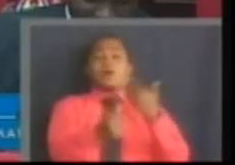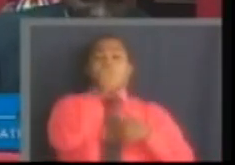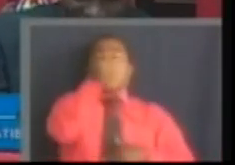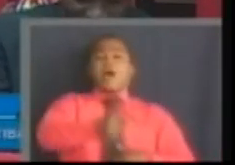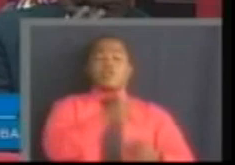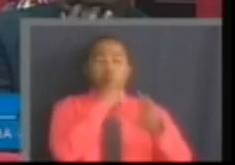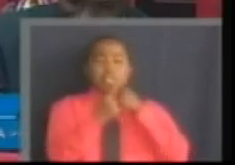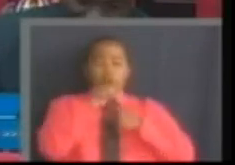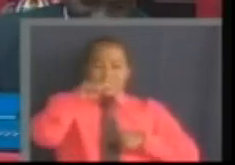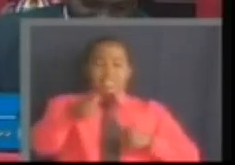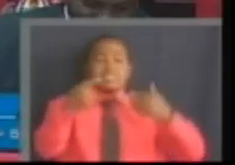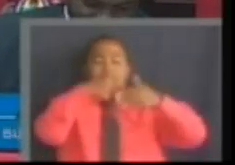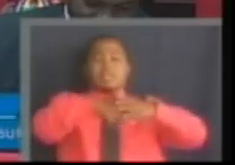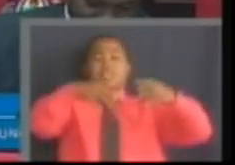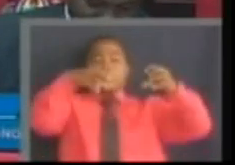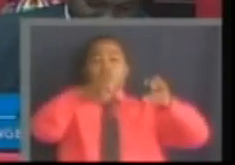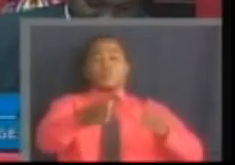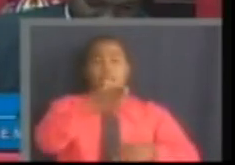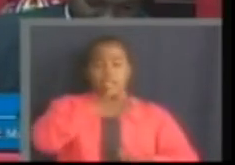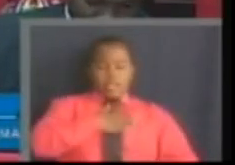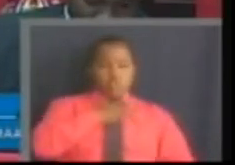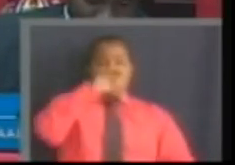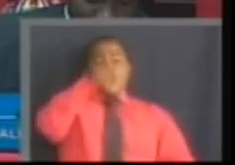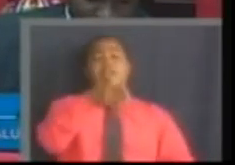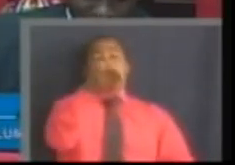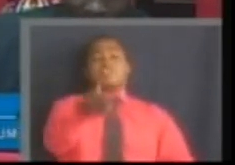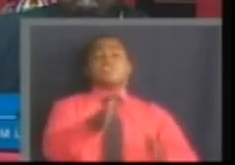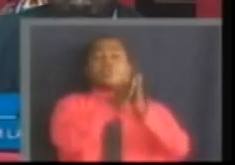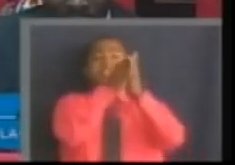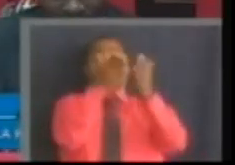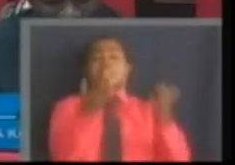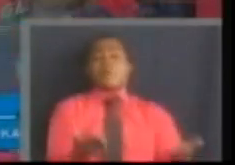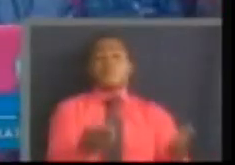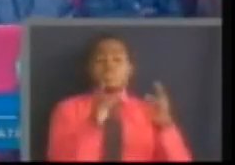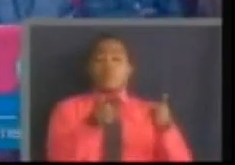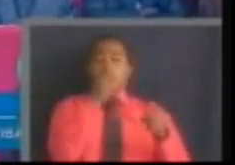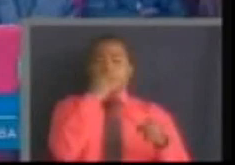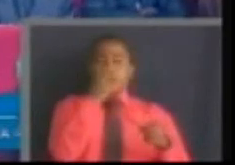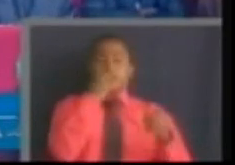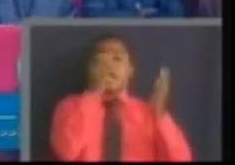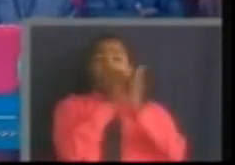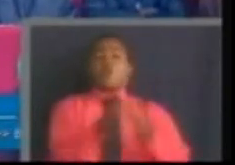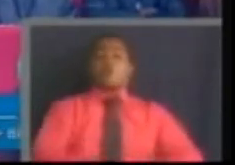vyetu. Lingine, yeye hicho kitabu cha mwalimu amekiomba na mpaka tukampatia kwa sababu